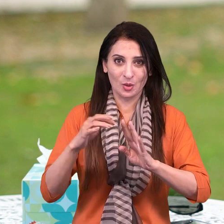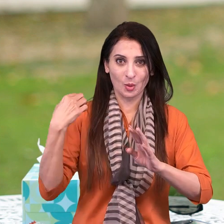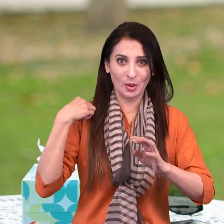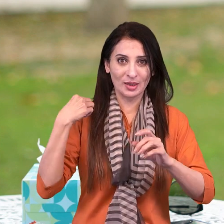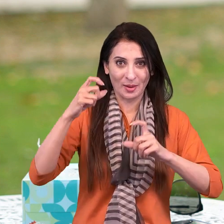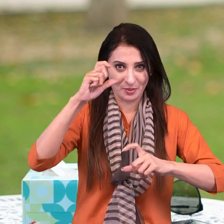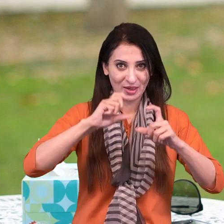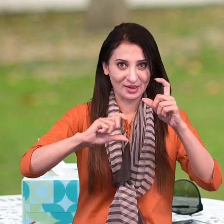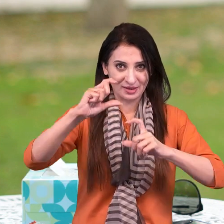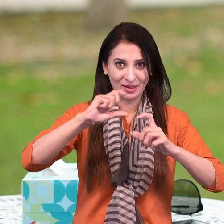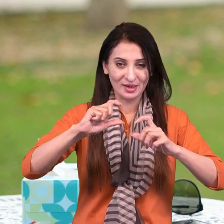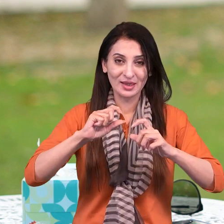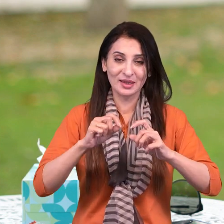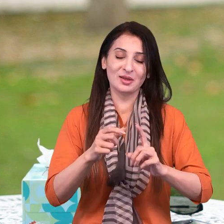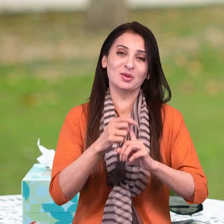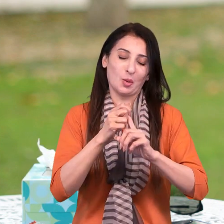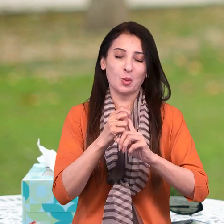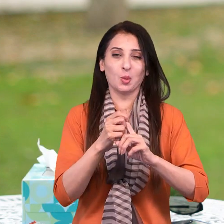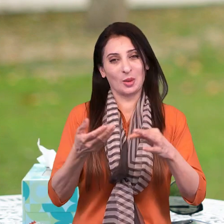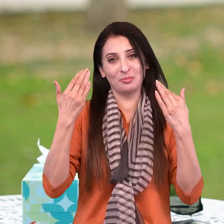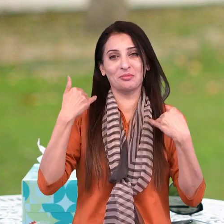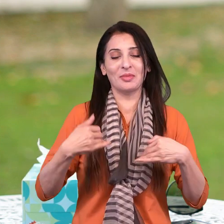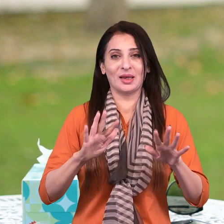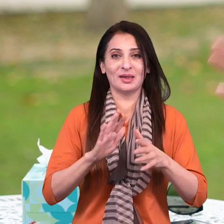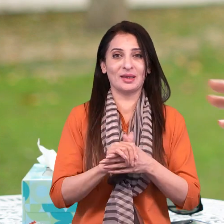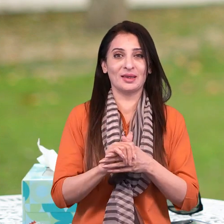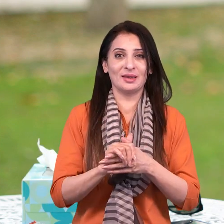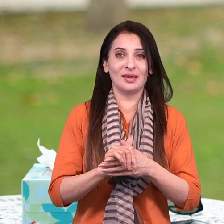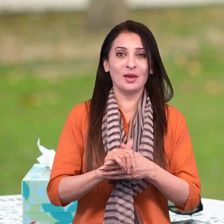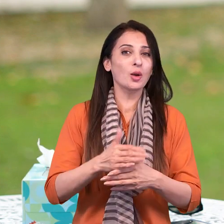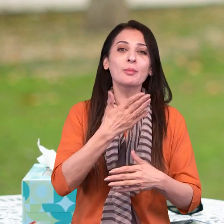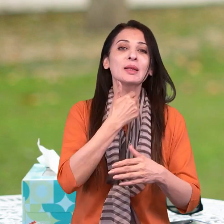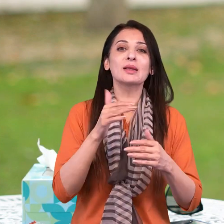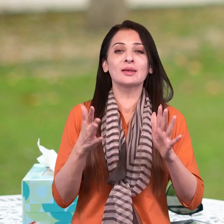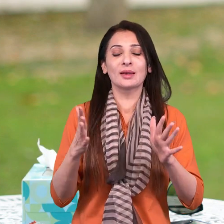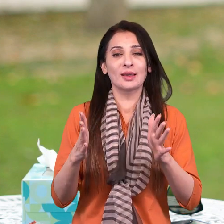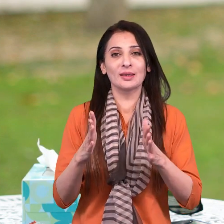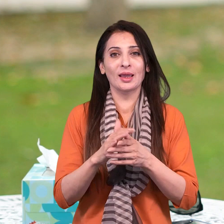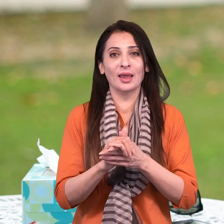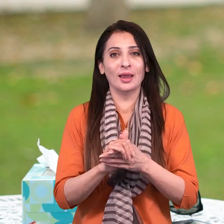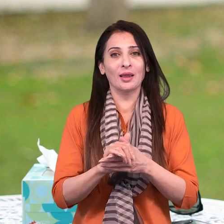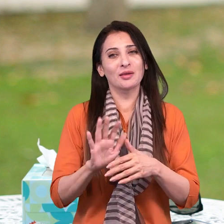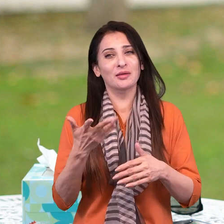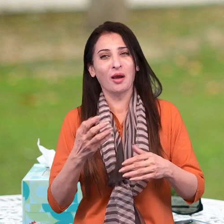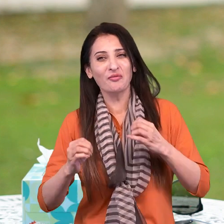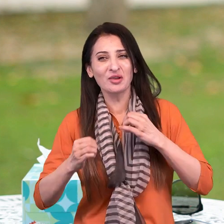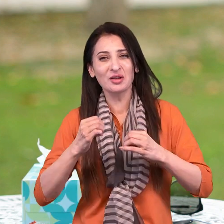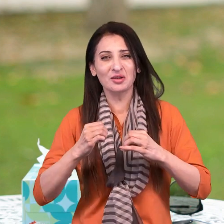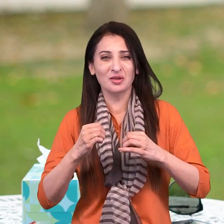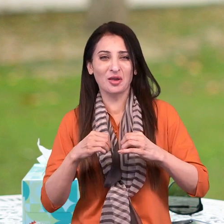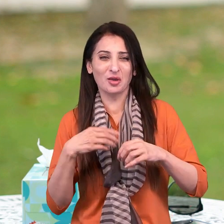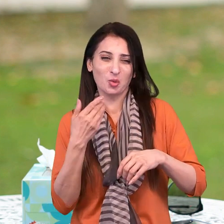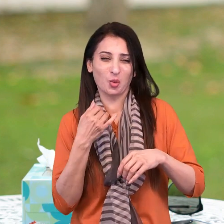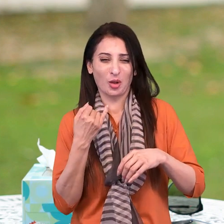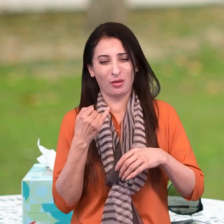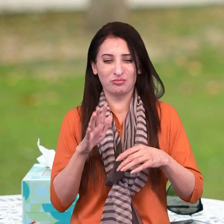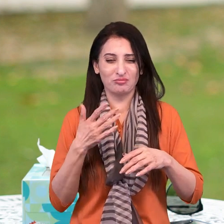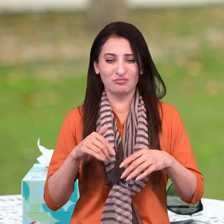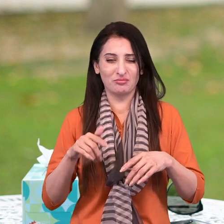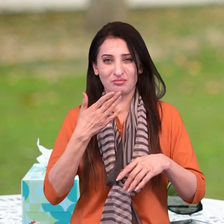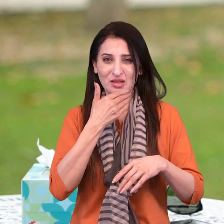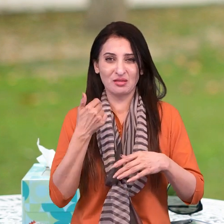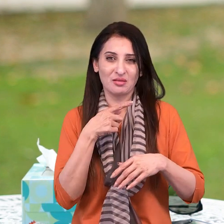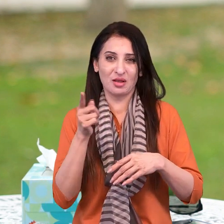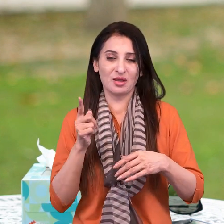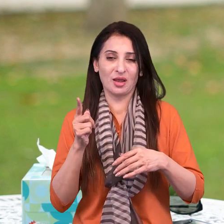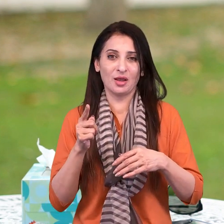मर्ज़ी के मुताबिक पैंट डिज़ाइन करूँगी, लेकिन प्लीज़ डू वेयर इट. और अगर आपको पसंद नहीं आता या आपको फिर भी फ़ील होता